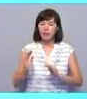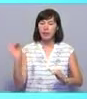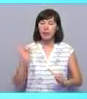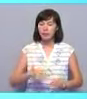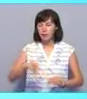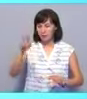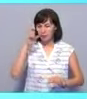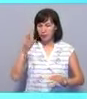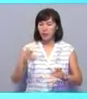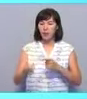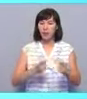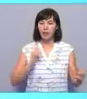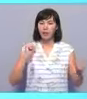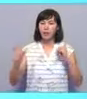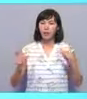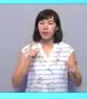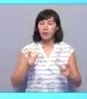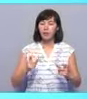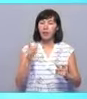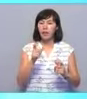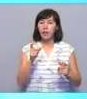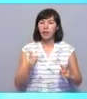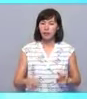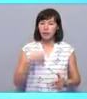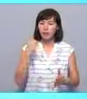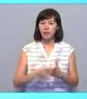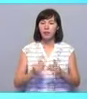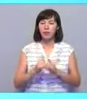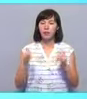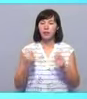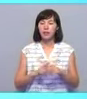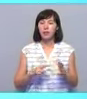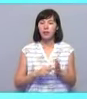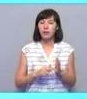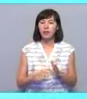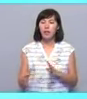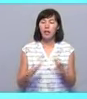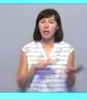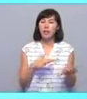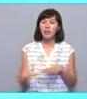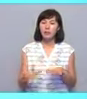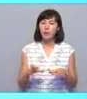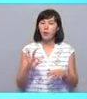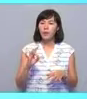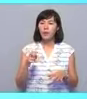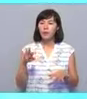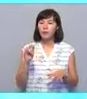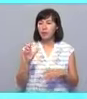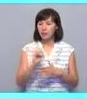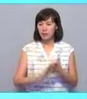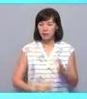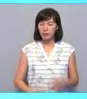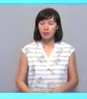және мемлекеттік билік институттарына деген азаматтардың сенімін нығайту. Аталған жобаның марафон эстафетасы Ордабасы ауданында